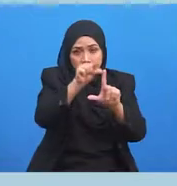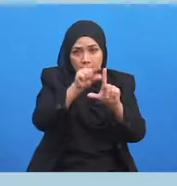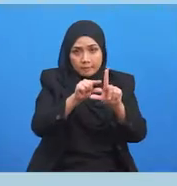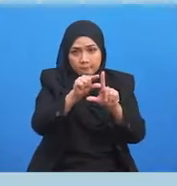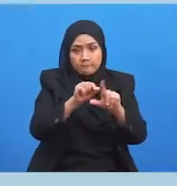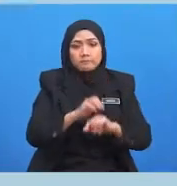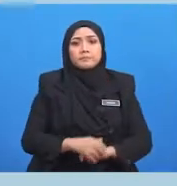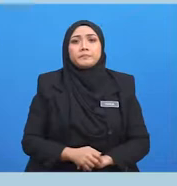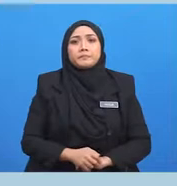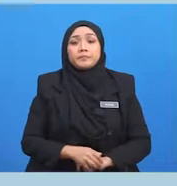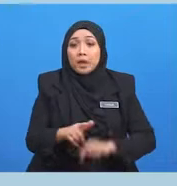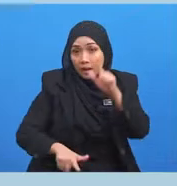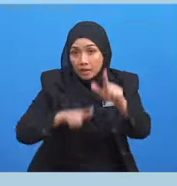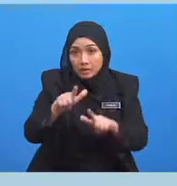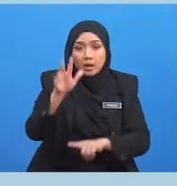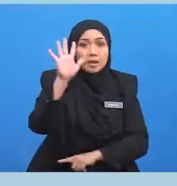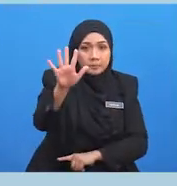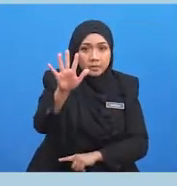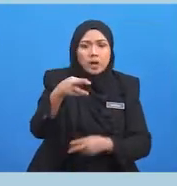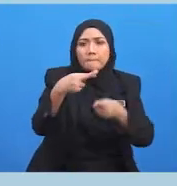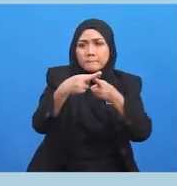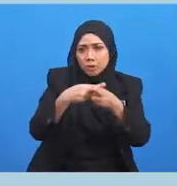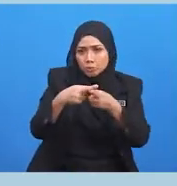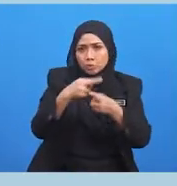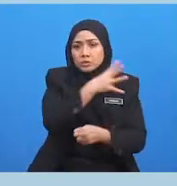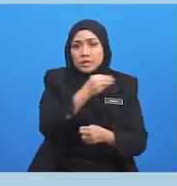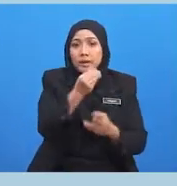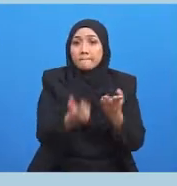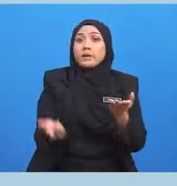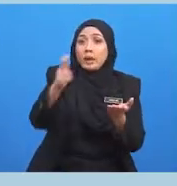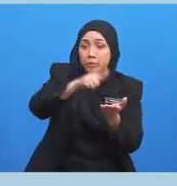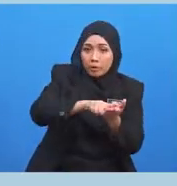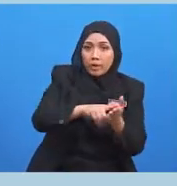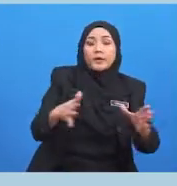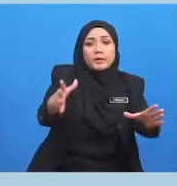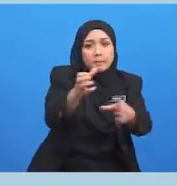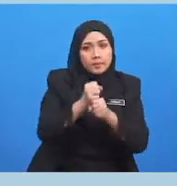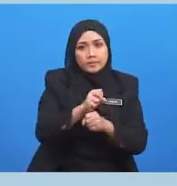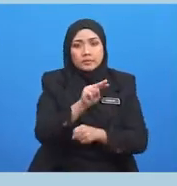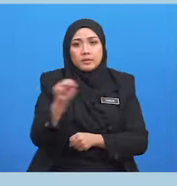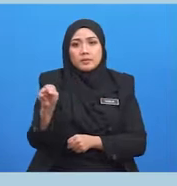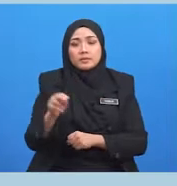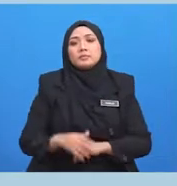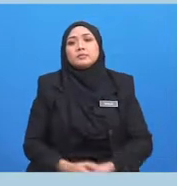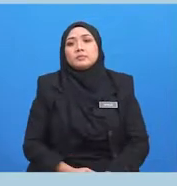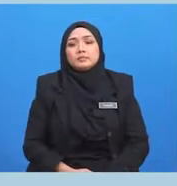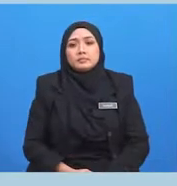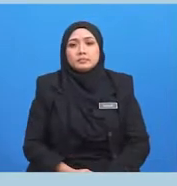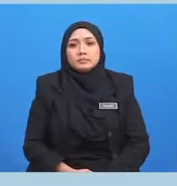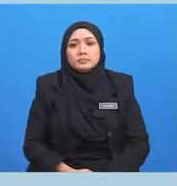Seterusnya, langkah kelima, merumuskan dan melaporkan dapatan.